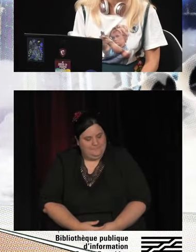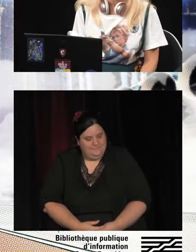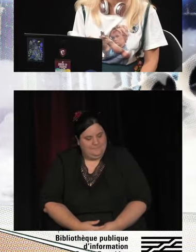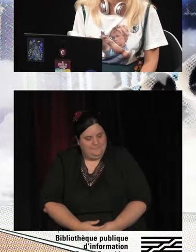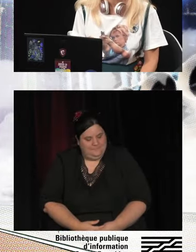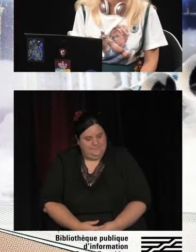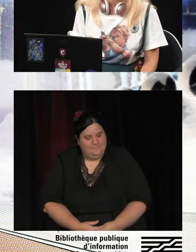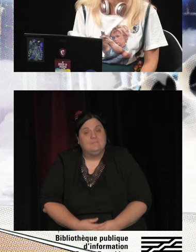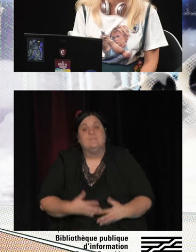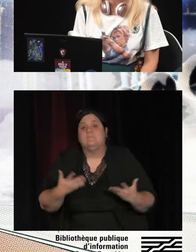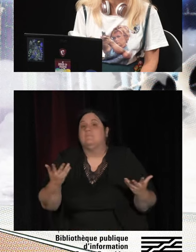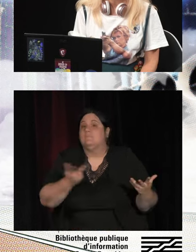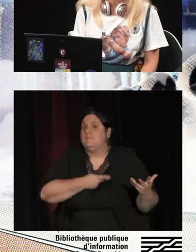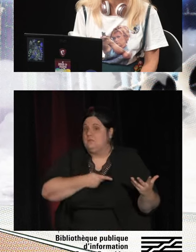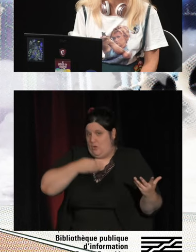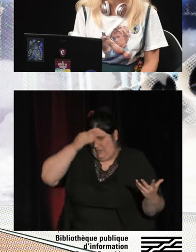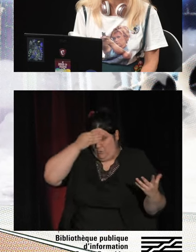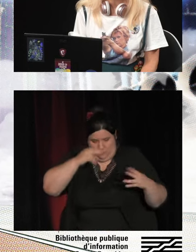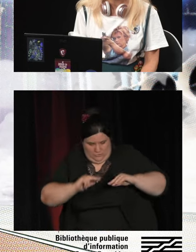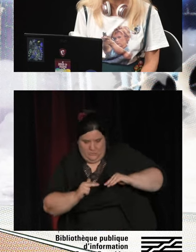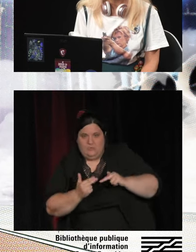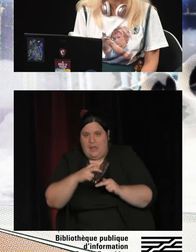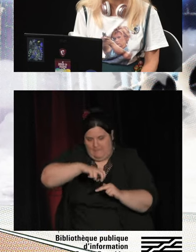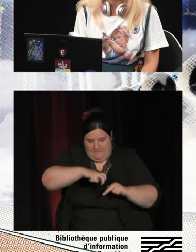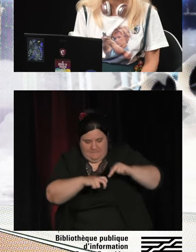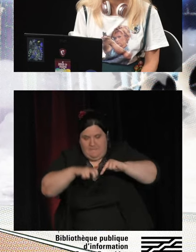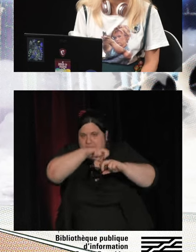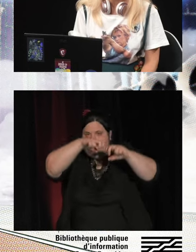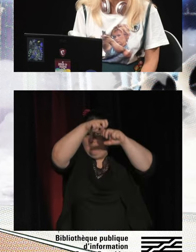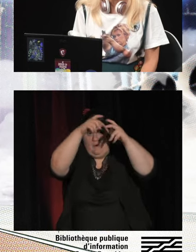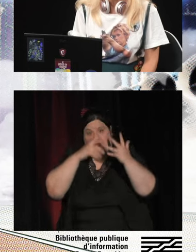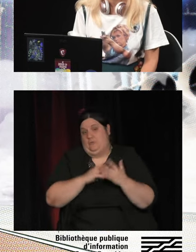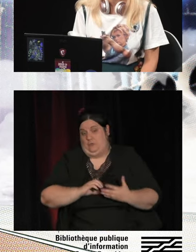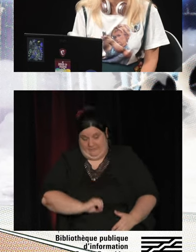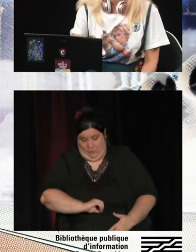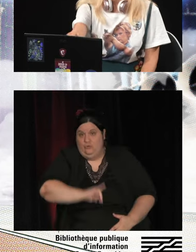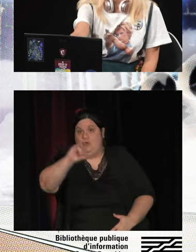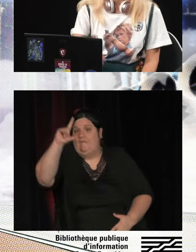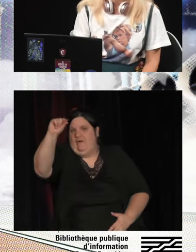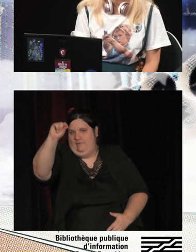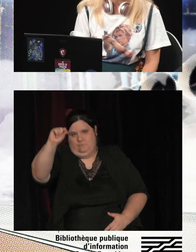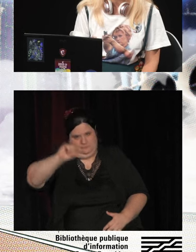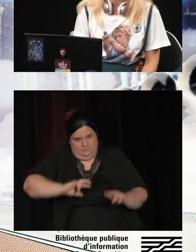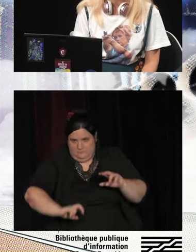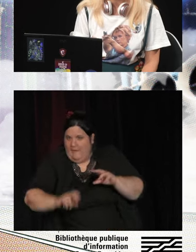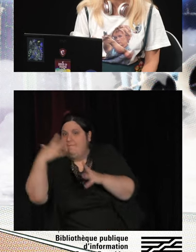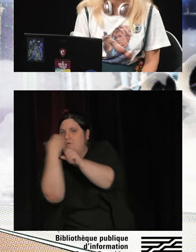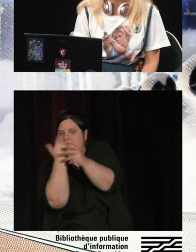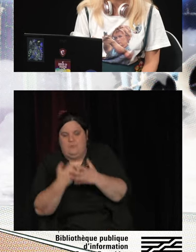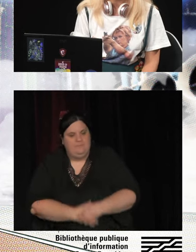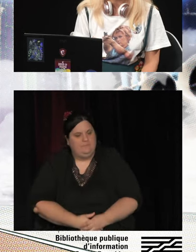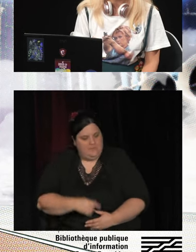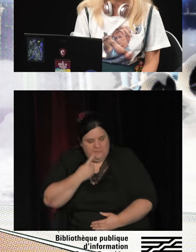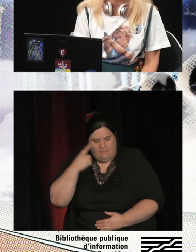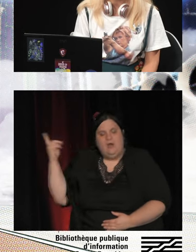On passe en niveau médium et donc le but, ça va être de faire les niveaux 0 à 20. Pour aller plus vite, ce que vous voyez, en fait, quand je fais